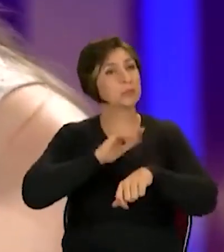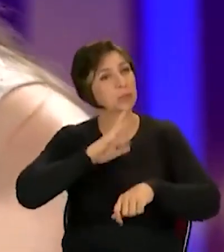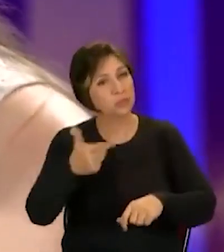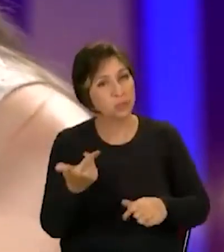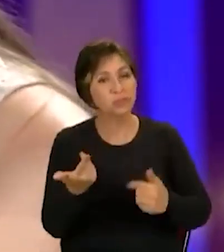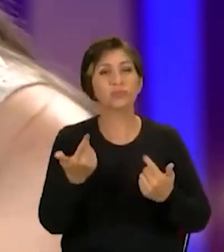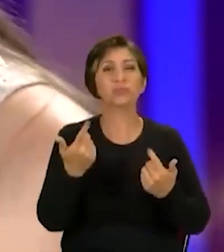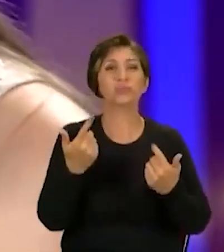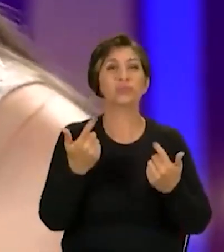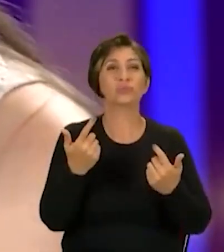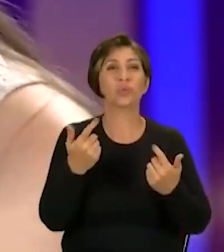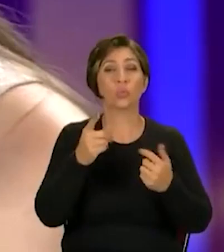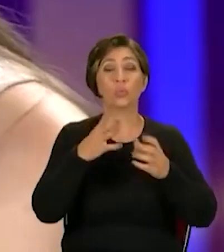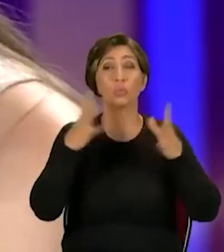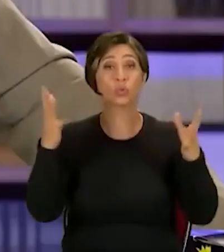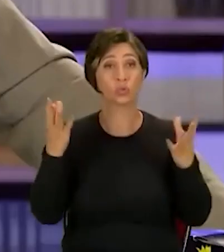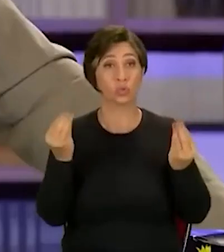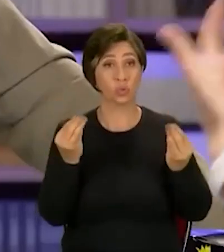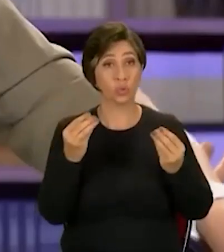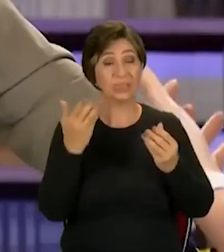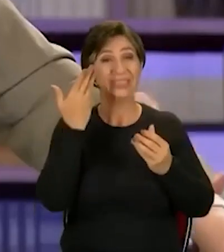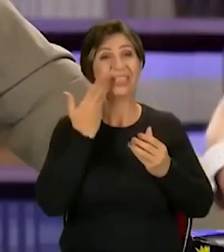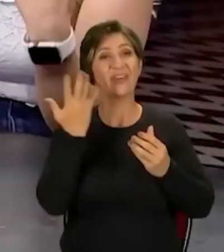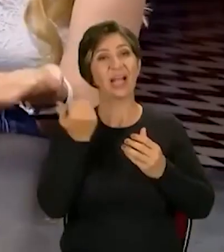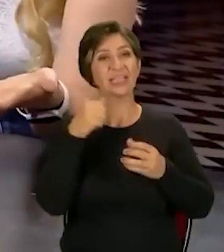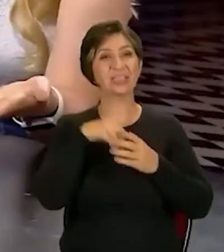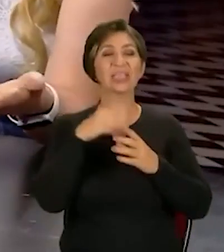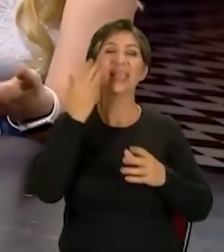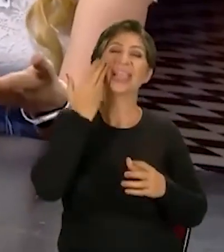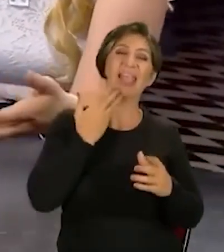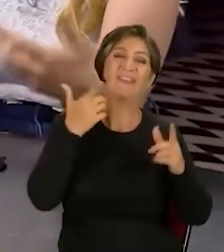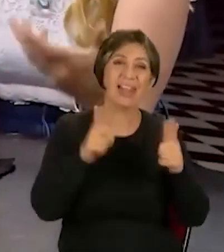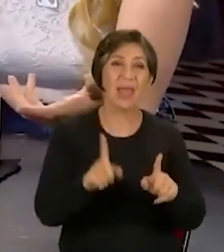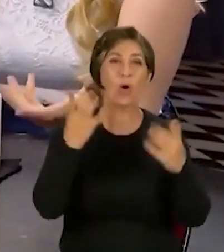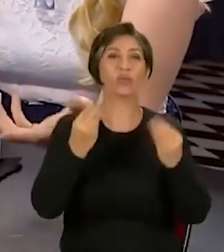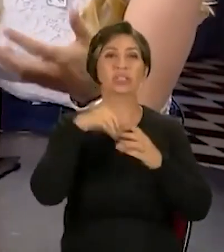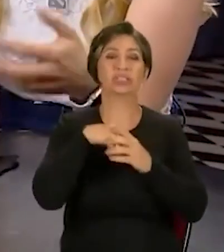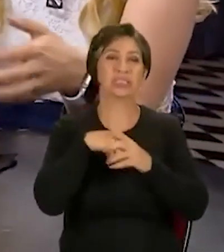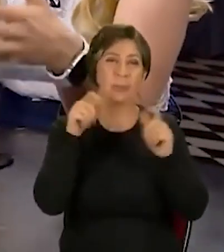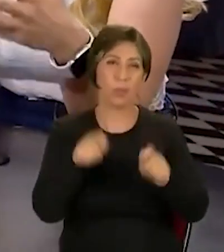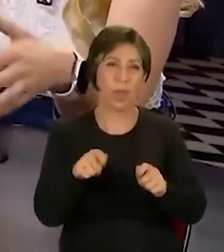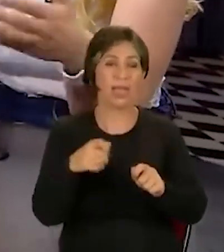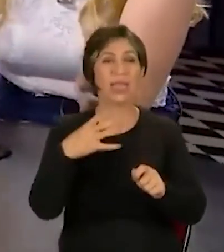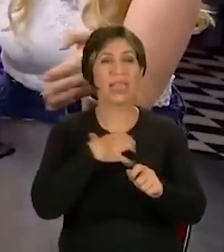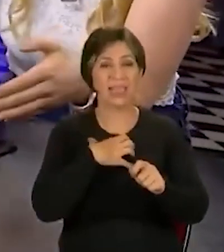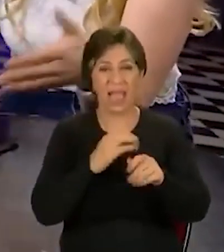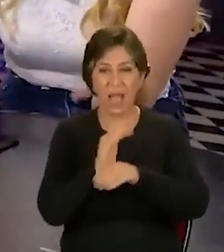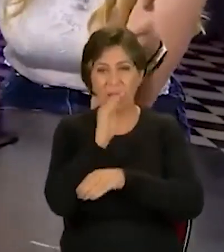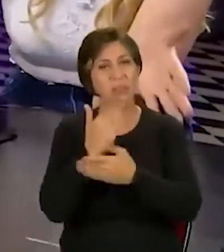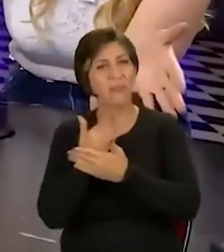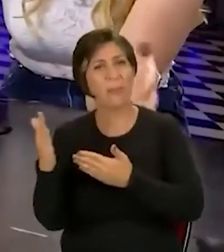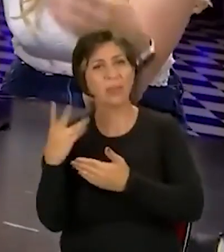geçiriyoruz. Bu insanların büyük çoğunluğu bunu zevk aldıkları için, keyif aldıkları için ilgileniyorlar ve yapıyorlar. Ve kendi hayatlarına da